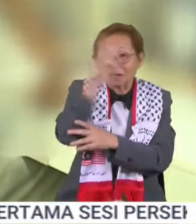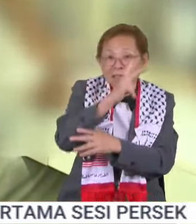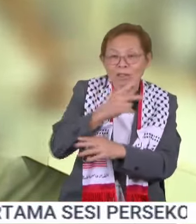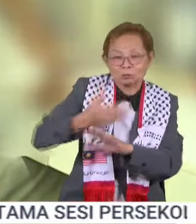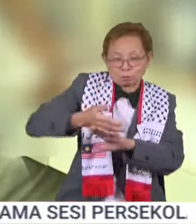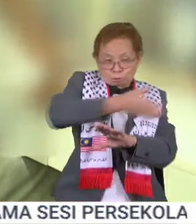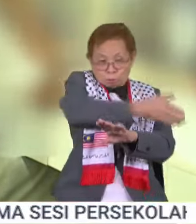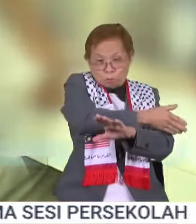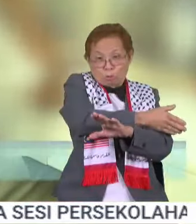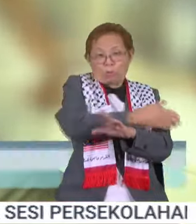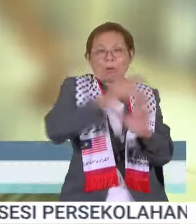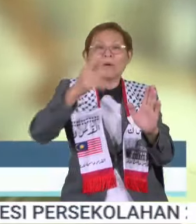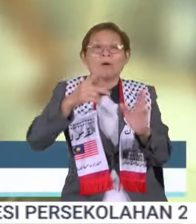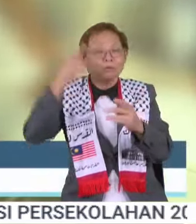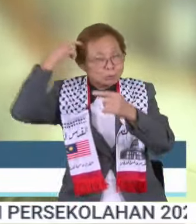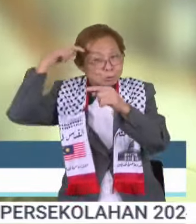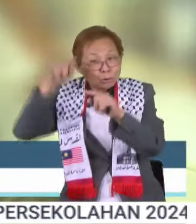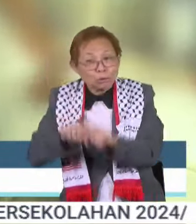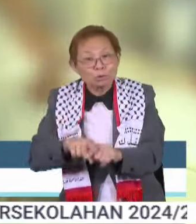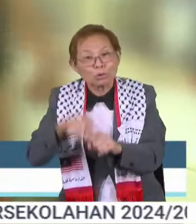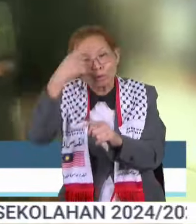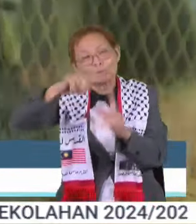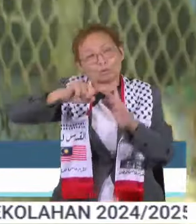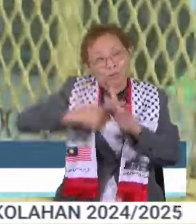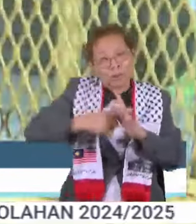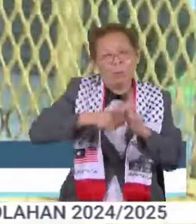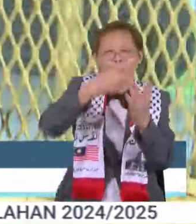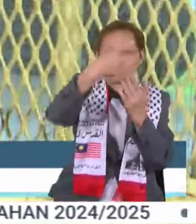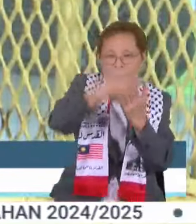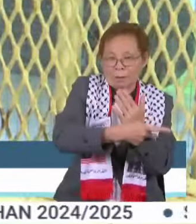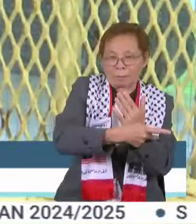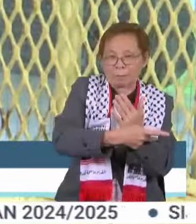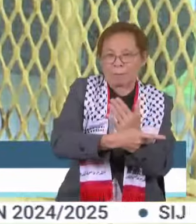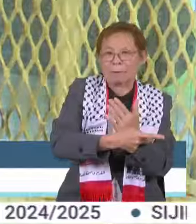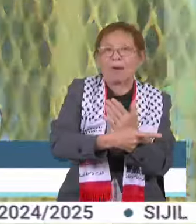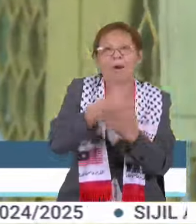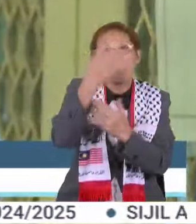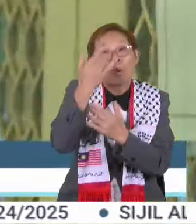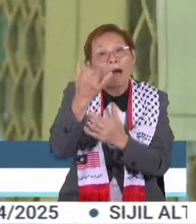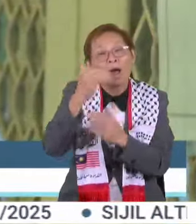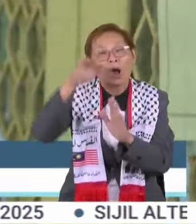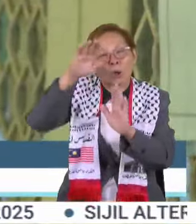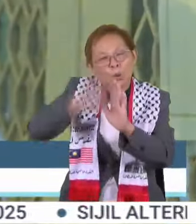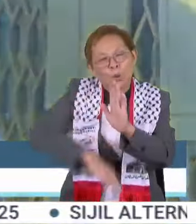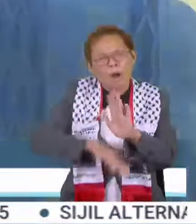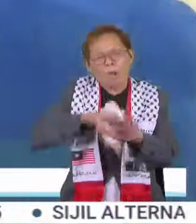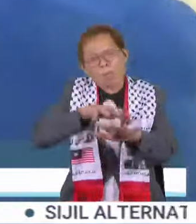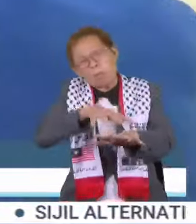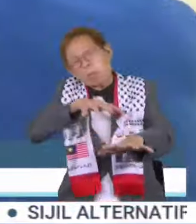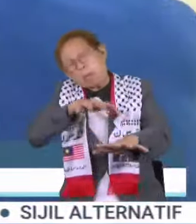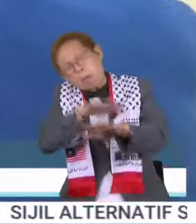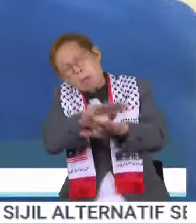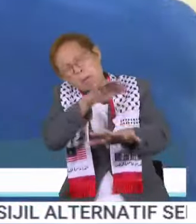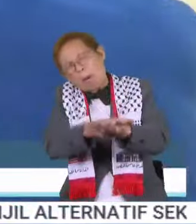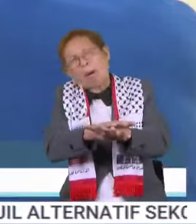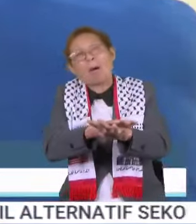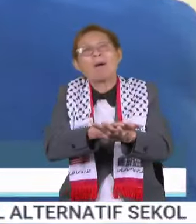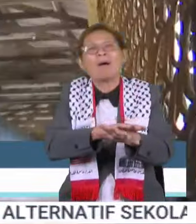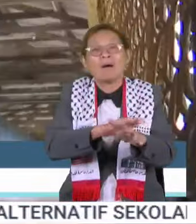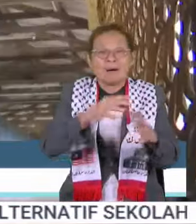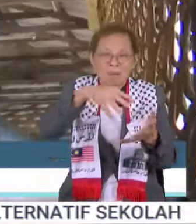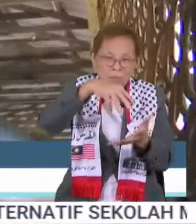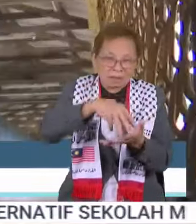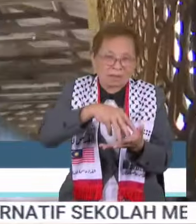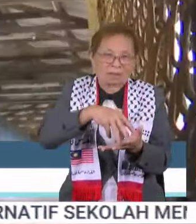Kerajaan sebelum ini secara prinsip setuju untuk memulakan program itu dalam usaha mengurangkan kesesakan di penjara.